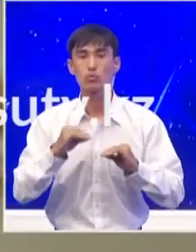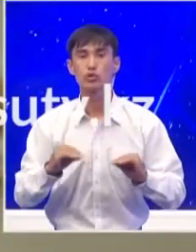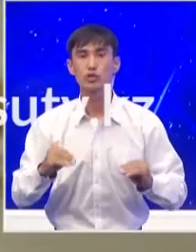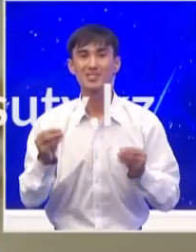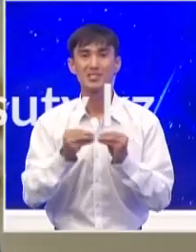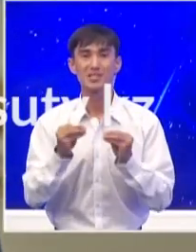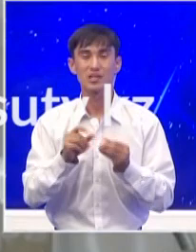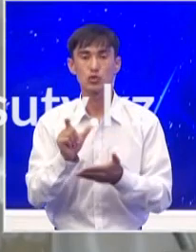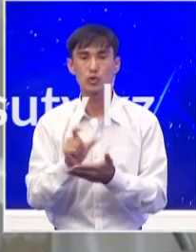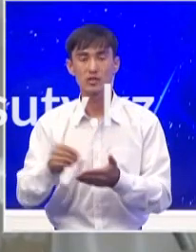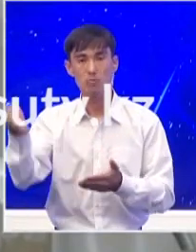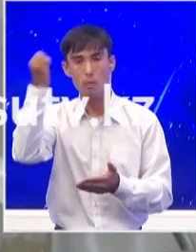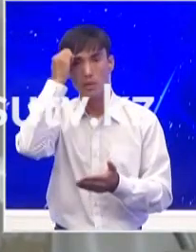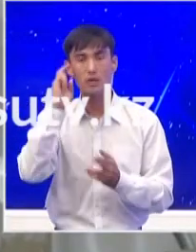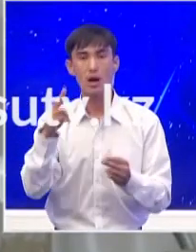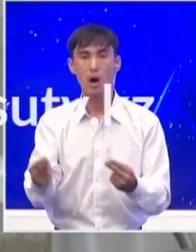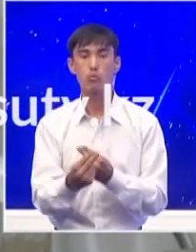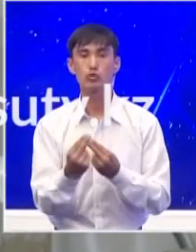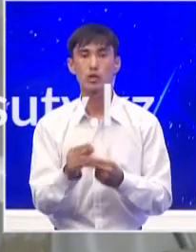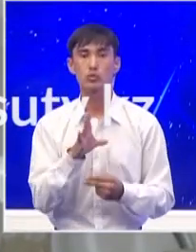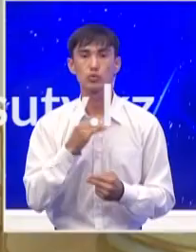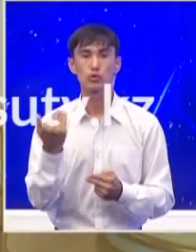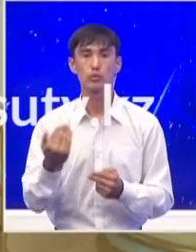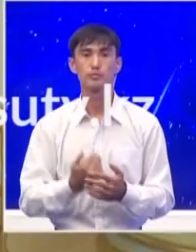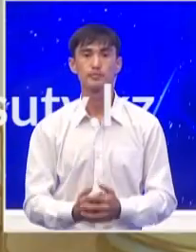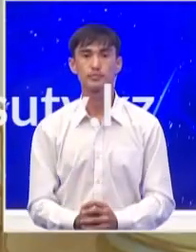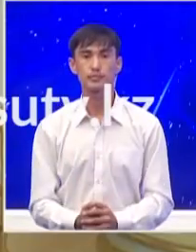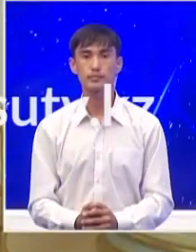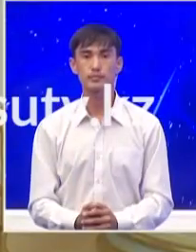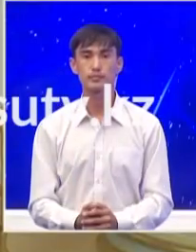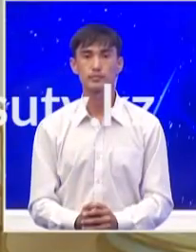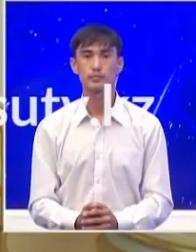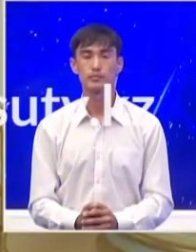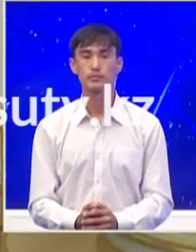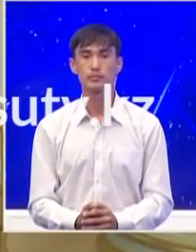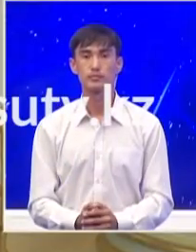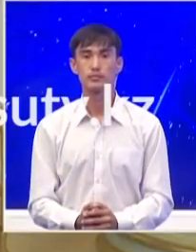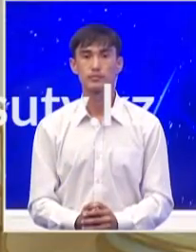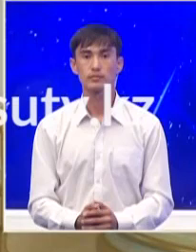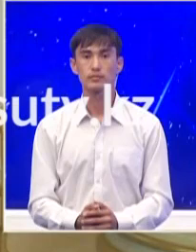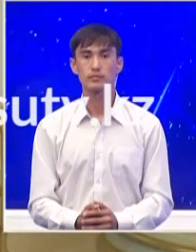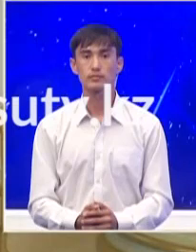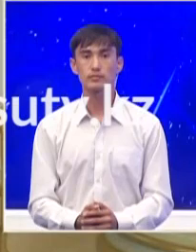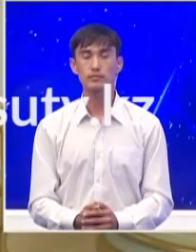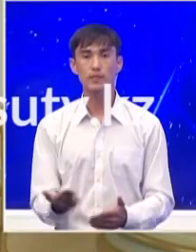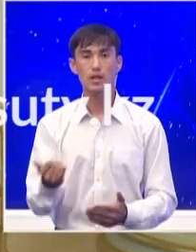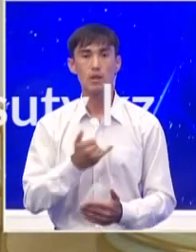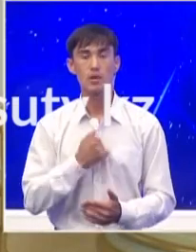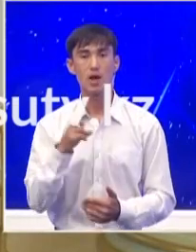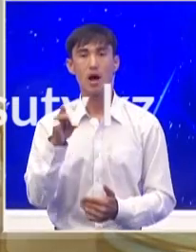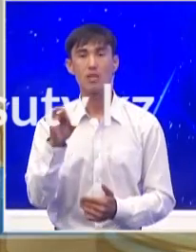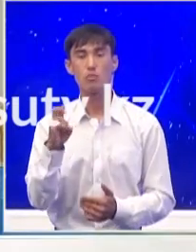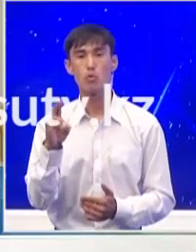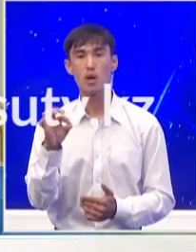сегодня с гордость вспоминают как обучались в нее all.biz jamo хоррор мандой для меня ханум бы